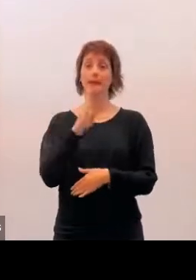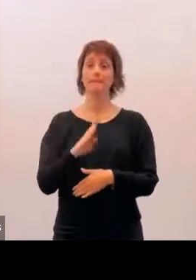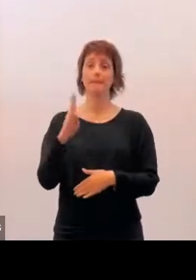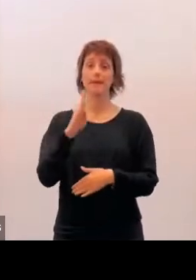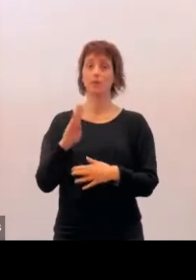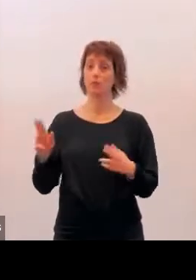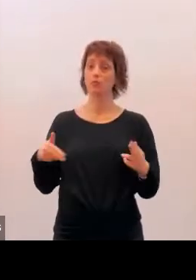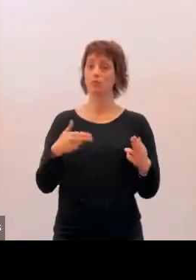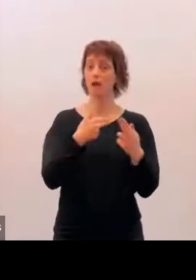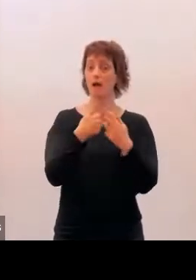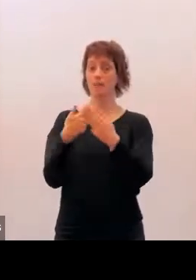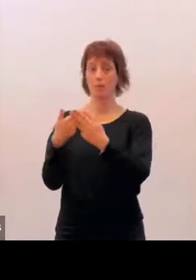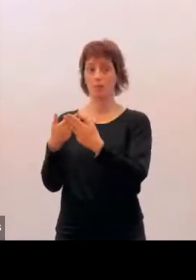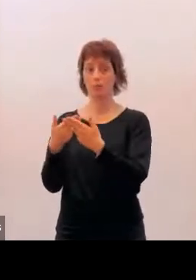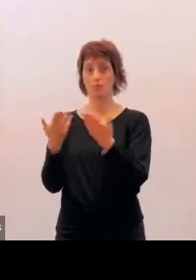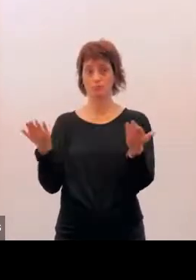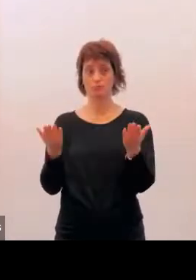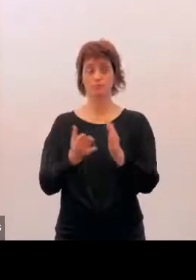réagir à l'ensemble de la discussion.